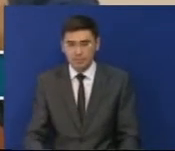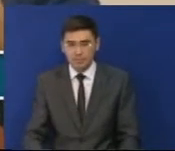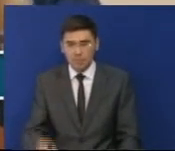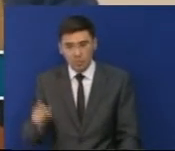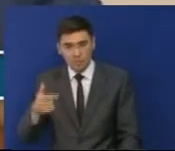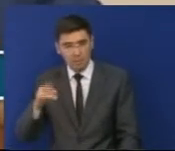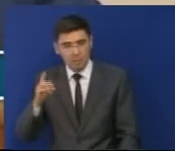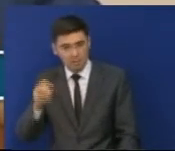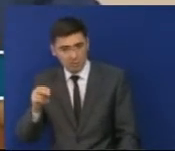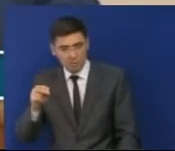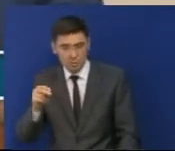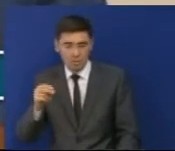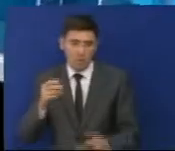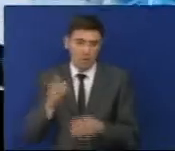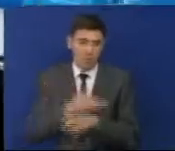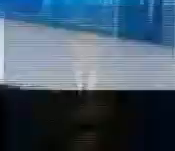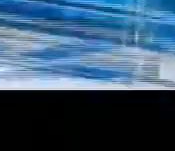Грантпенен жартысы, басқасы платынмен.